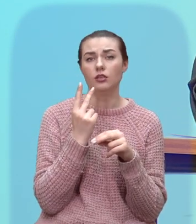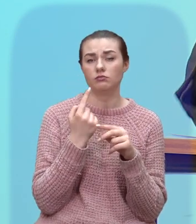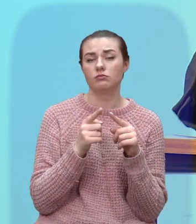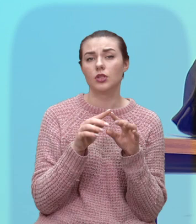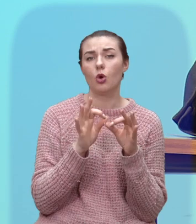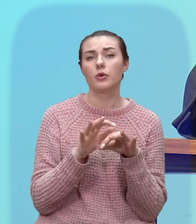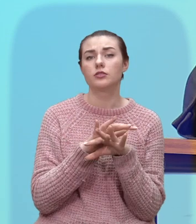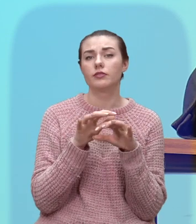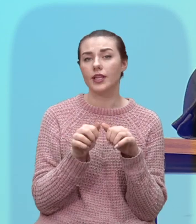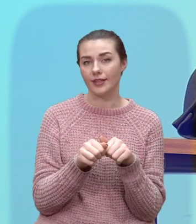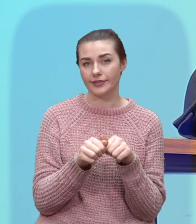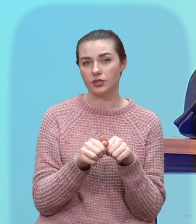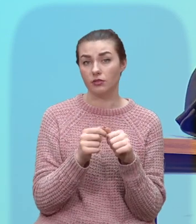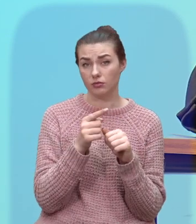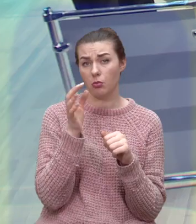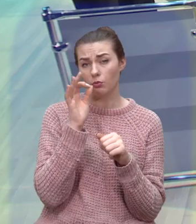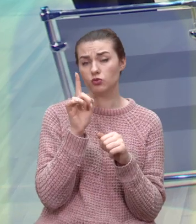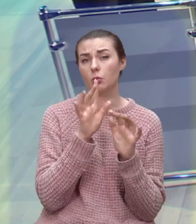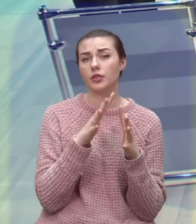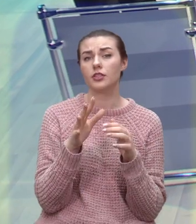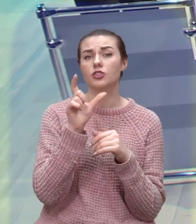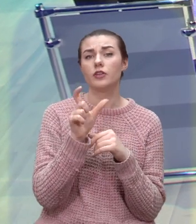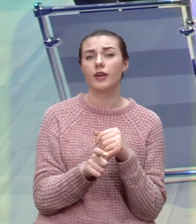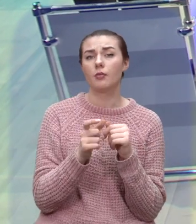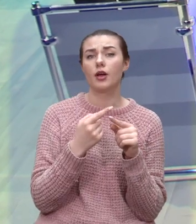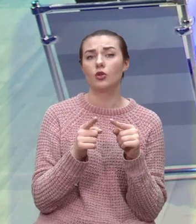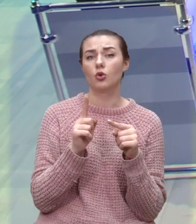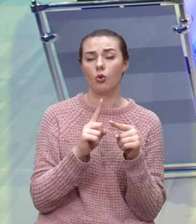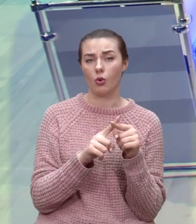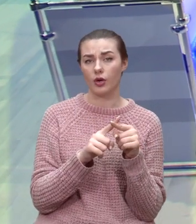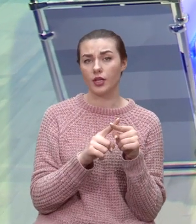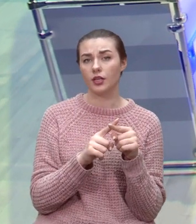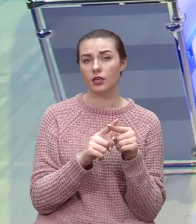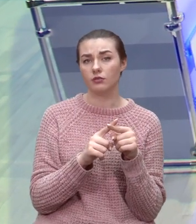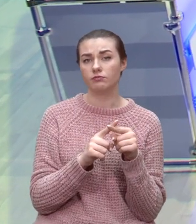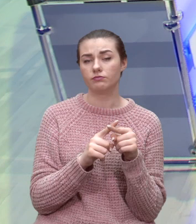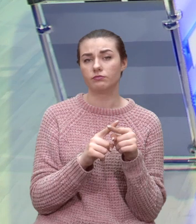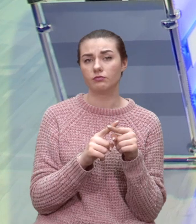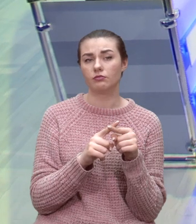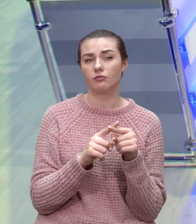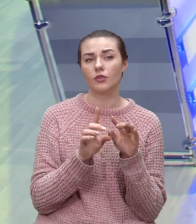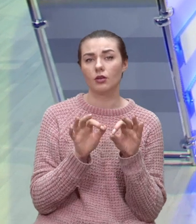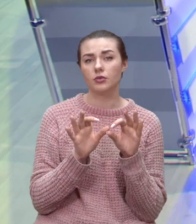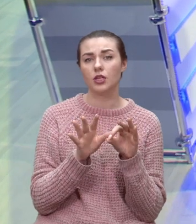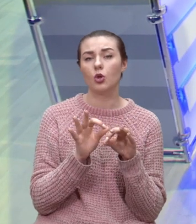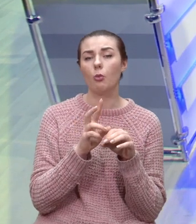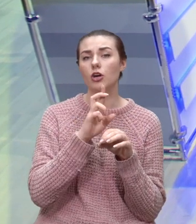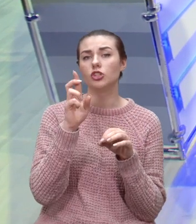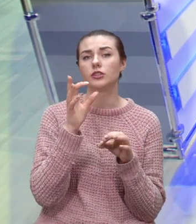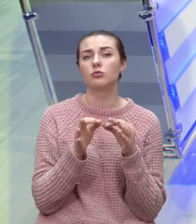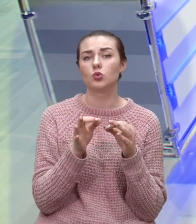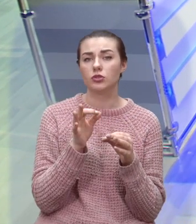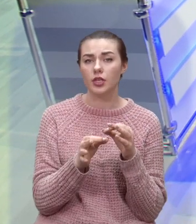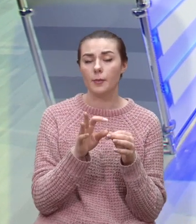это образ власти вы помните что происходило с человеком который который апеллировал к божественному